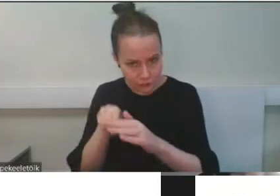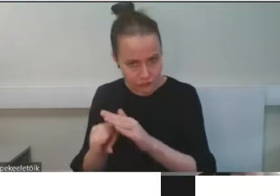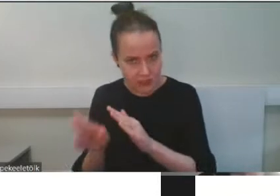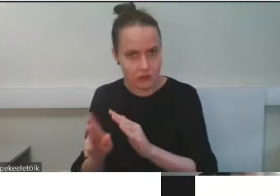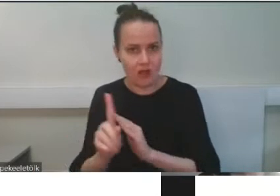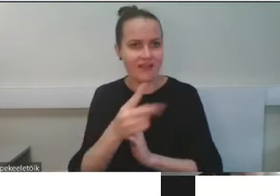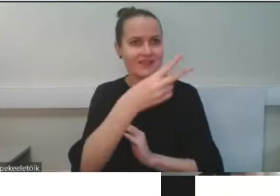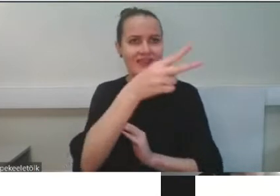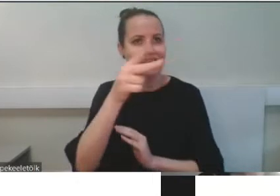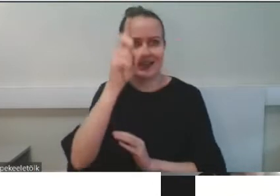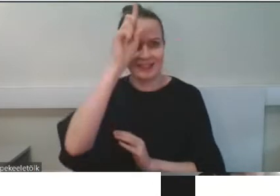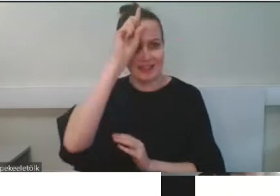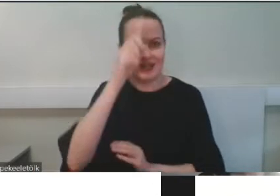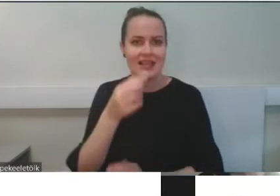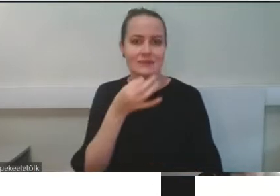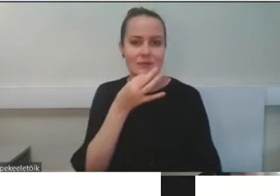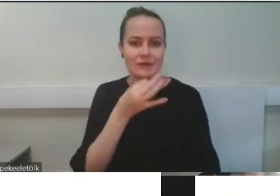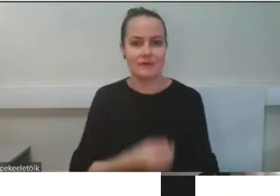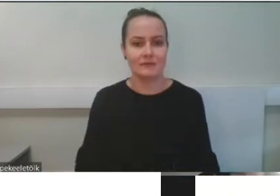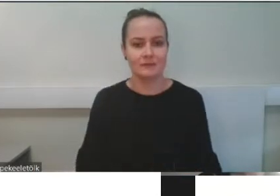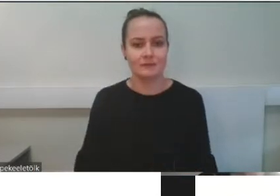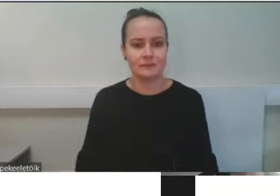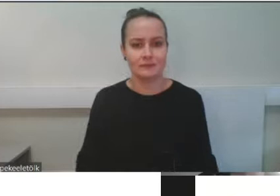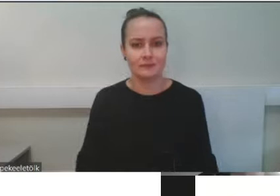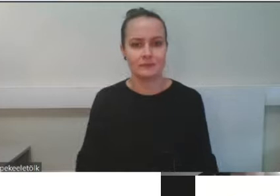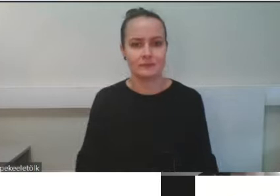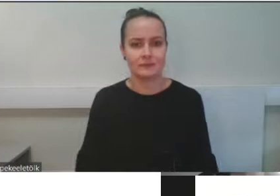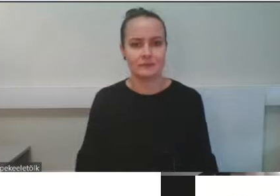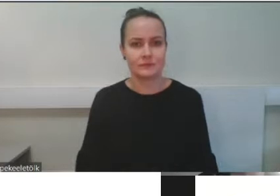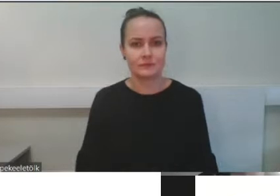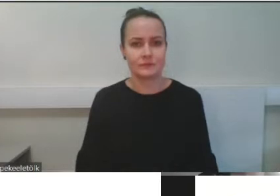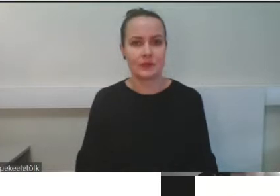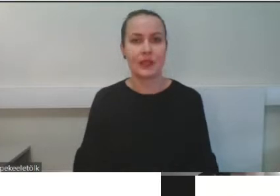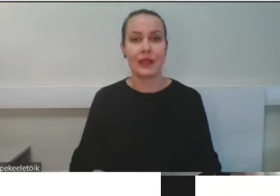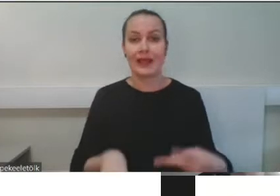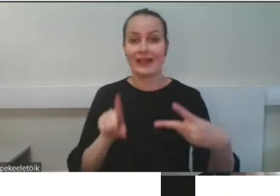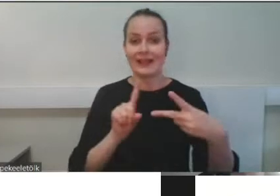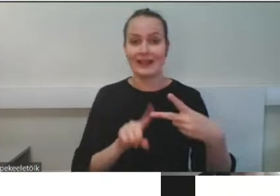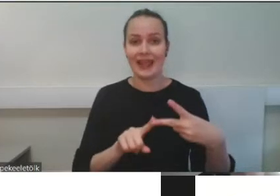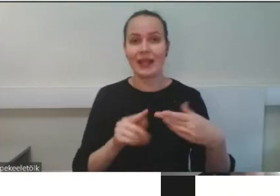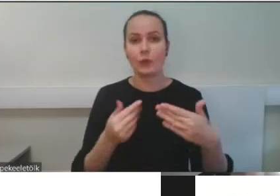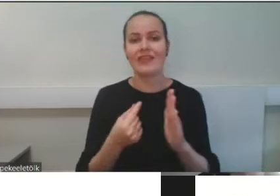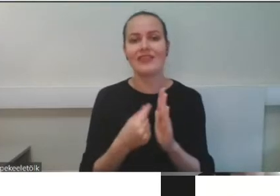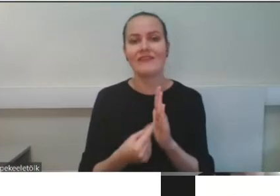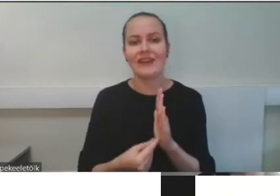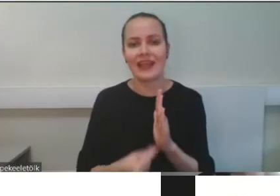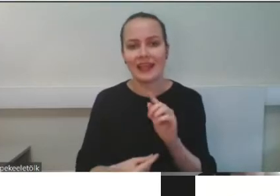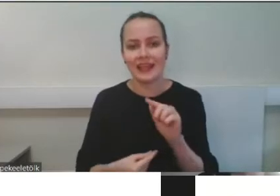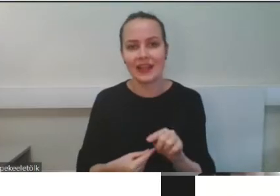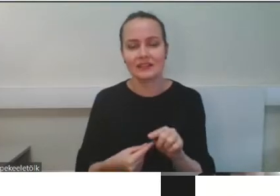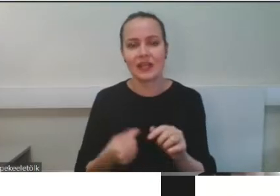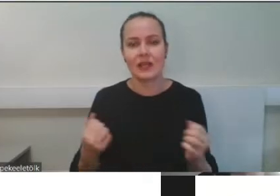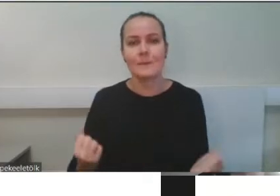juba öeldud näiteks Eesti sotsiaaluuringus, Eesti terviseuuringus ja ka mujal